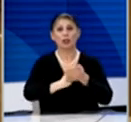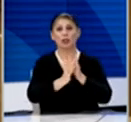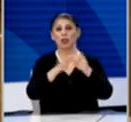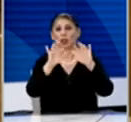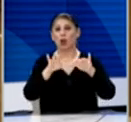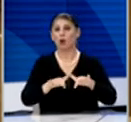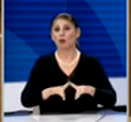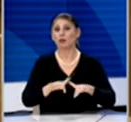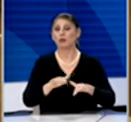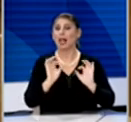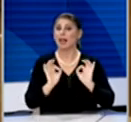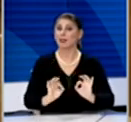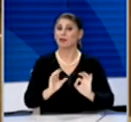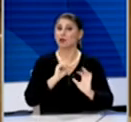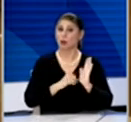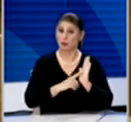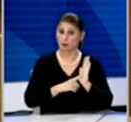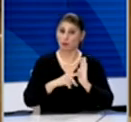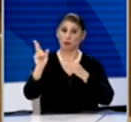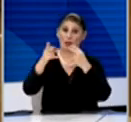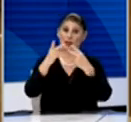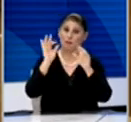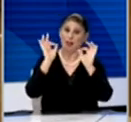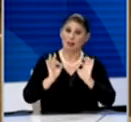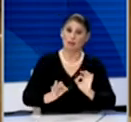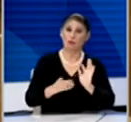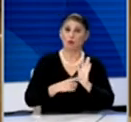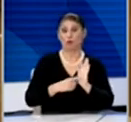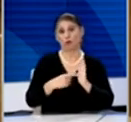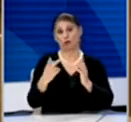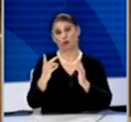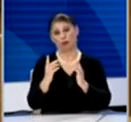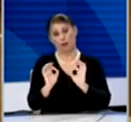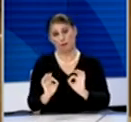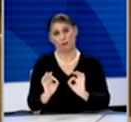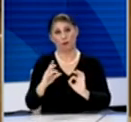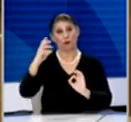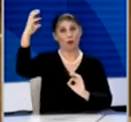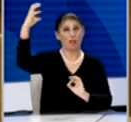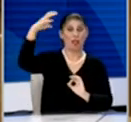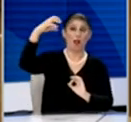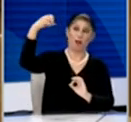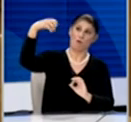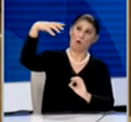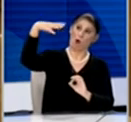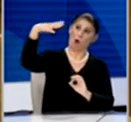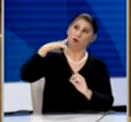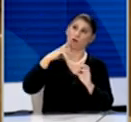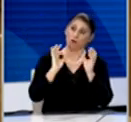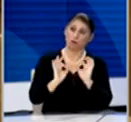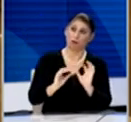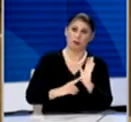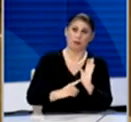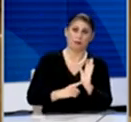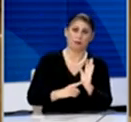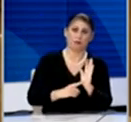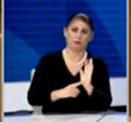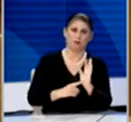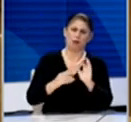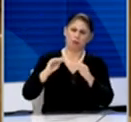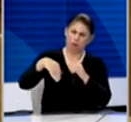ακριβώς όσο έπρεπε ούτε ο άνεμος φυσούσε ακριβώς όπως έπρεπε ούτε ο ήλιος έλαμπε ακριβώς όπως έπρεπε